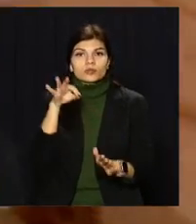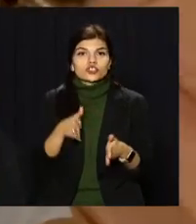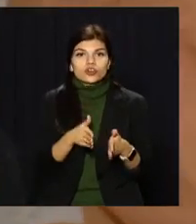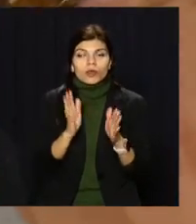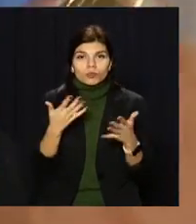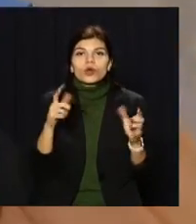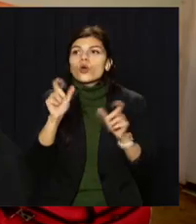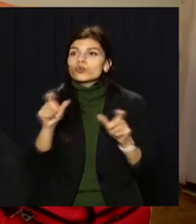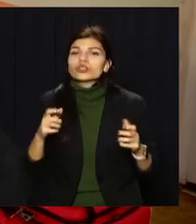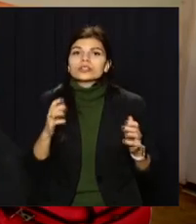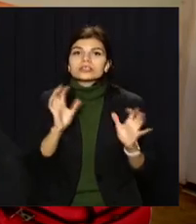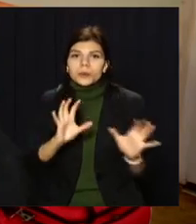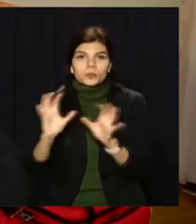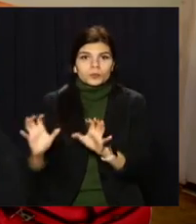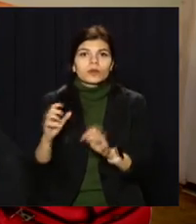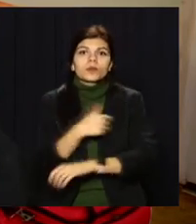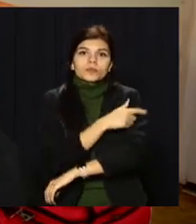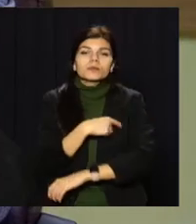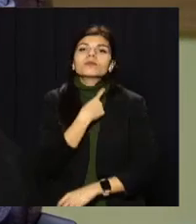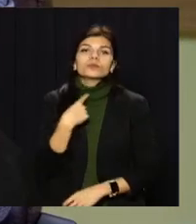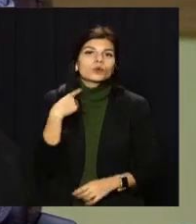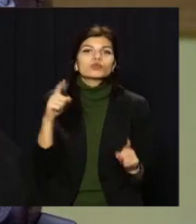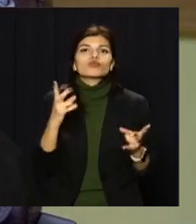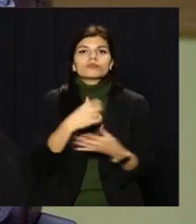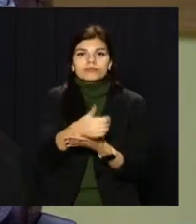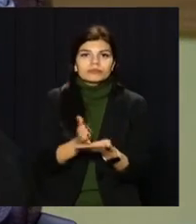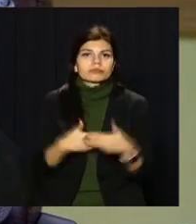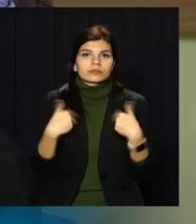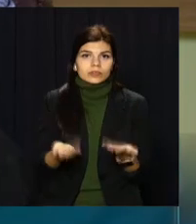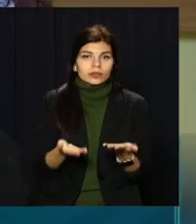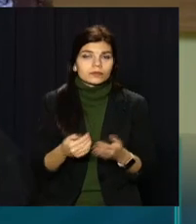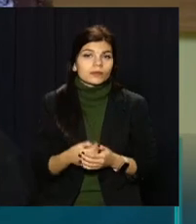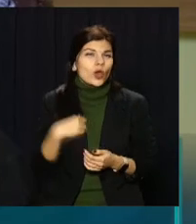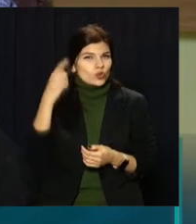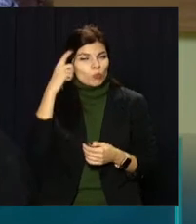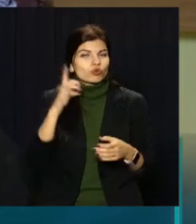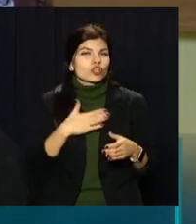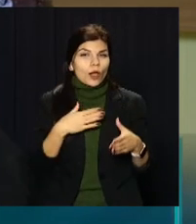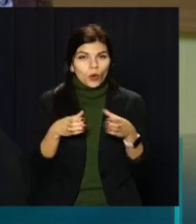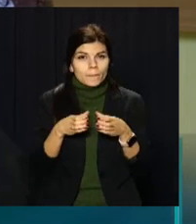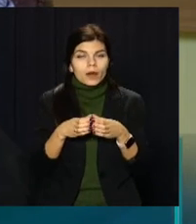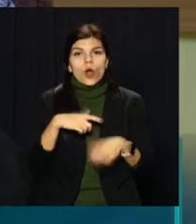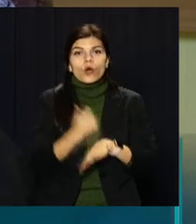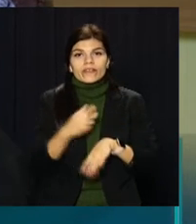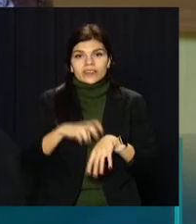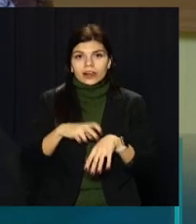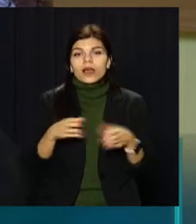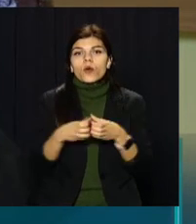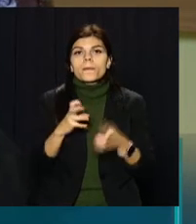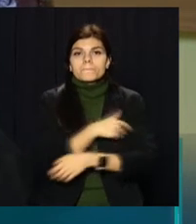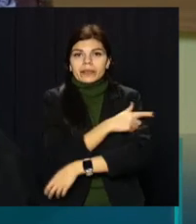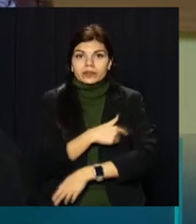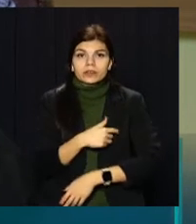та забезпечення лікарень усім необхідним. Я думаю, що команда наша головних лікарів, команда медиків з